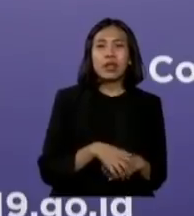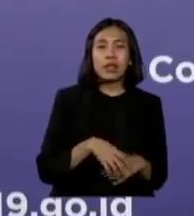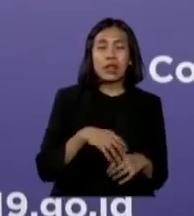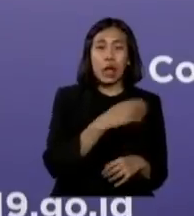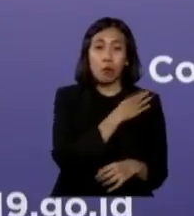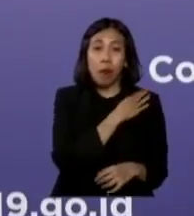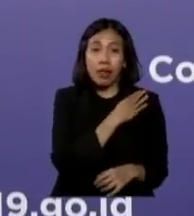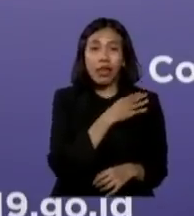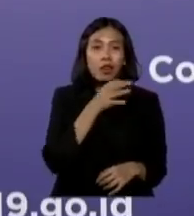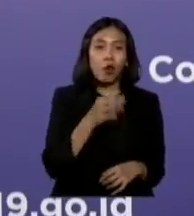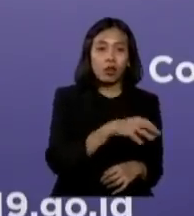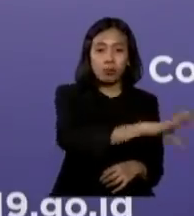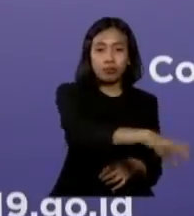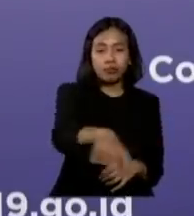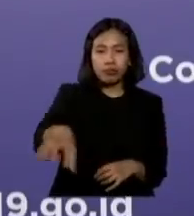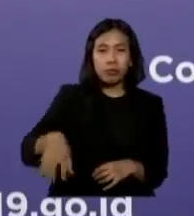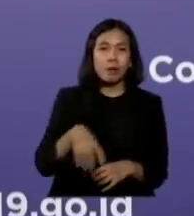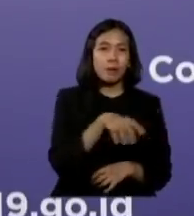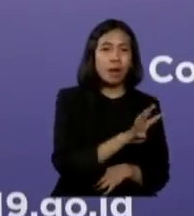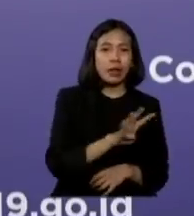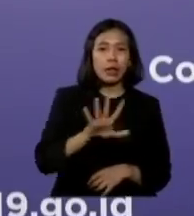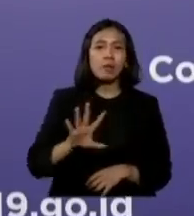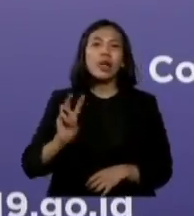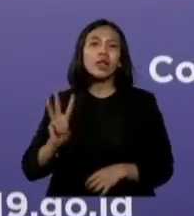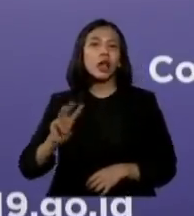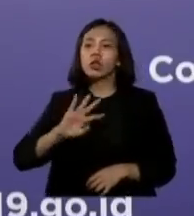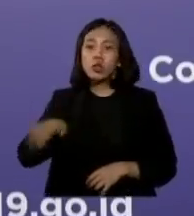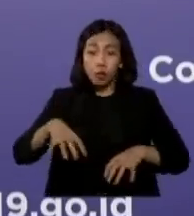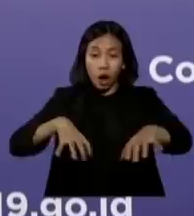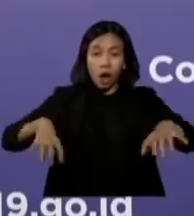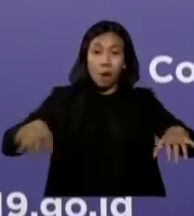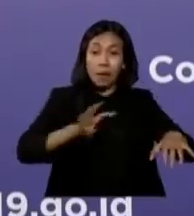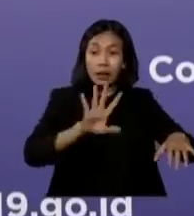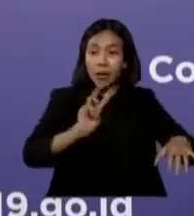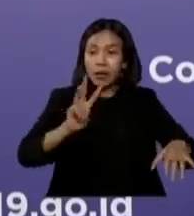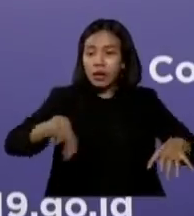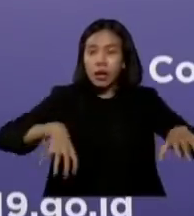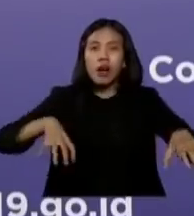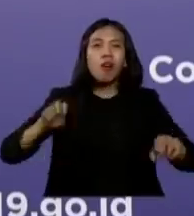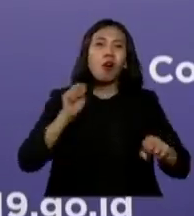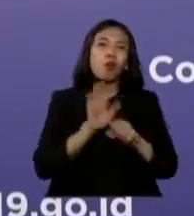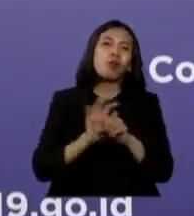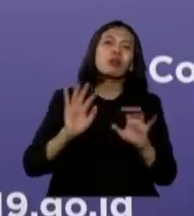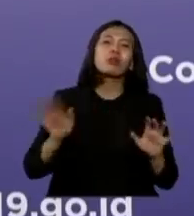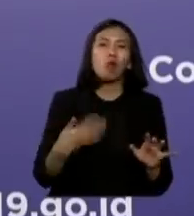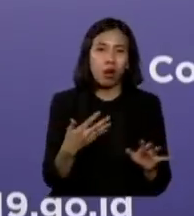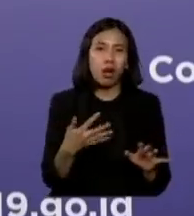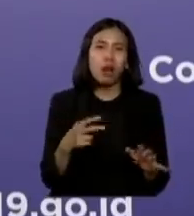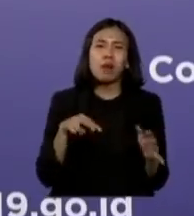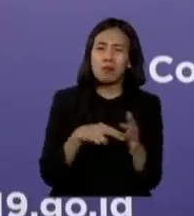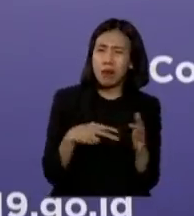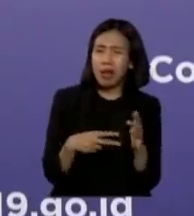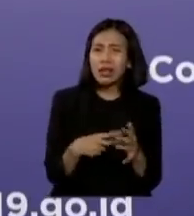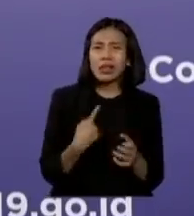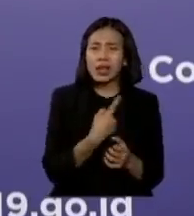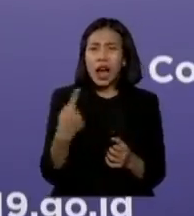kabupaten-kota di 34 provinsi telah terdampak Hai dan masih banyak yang harus kita lakukan